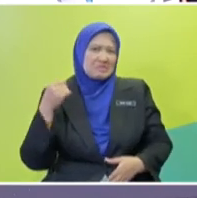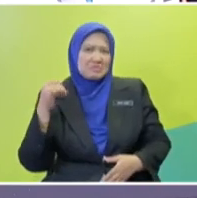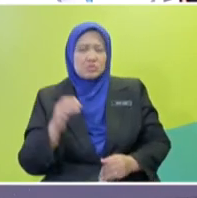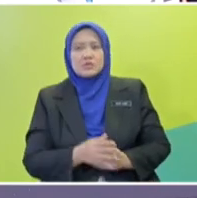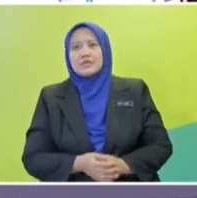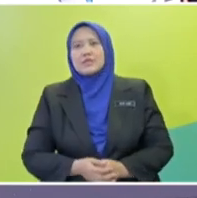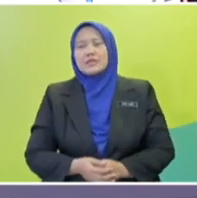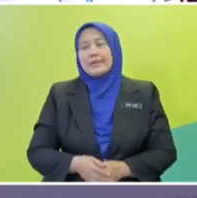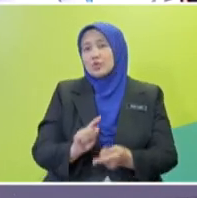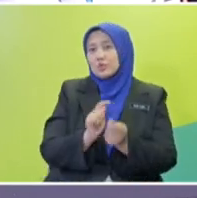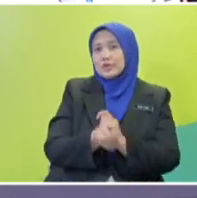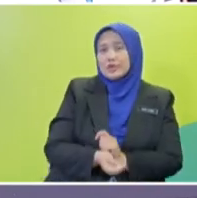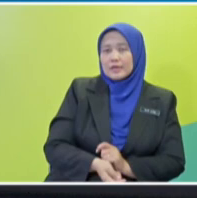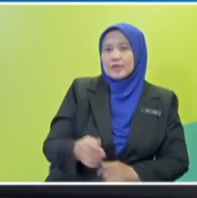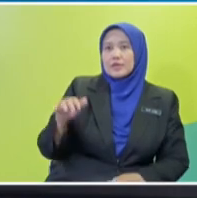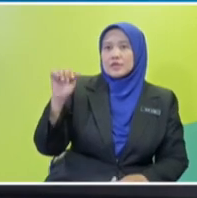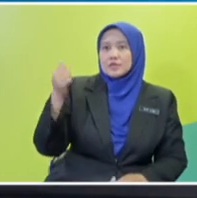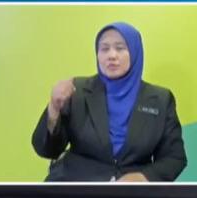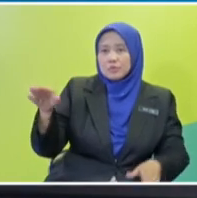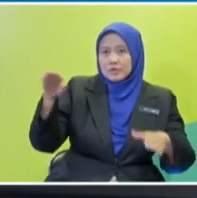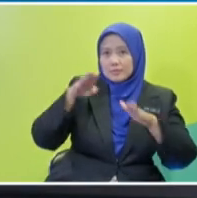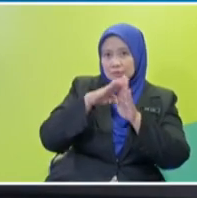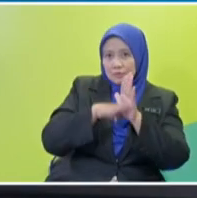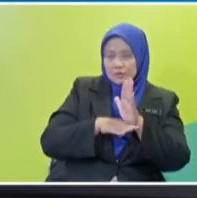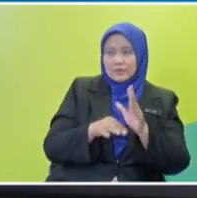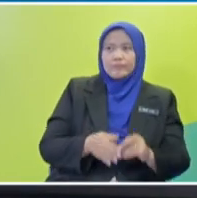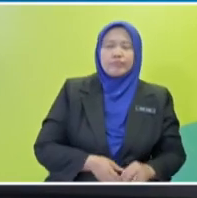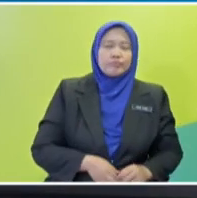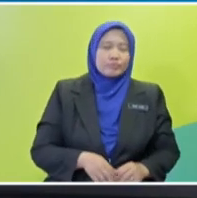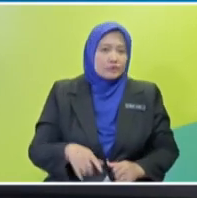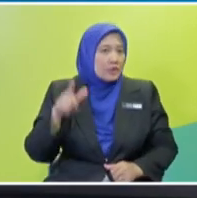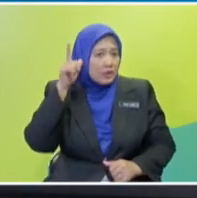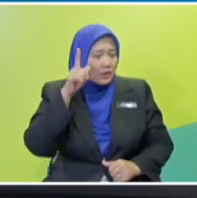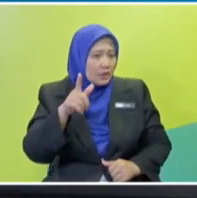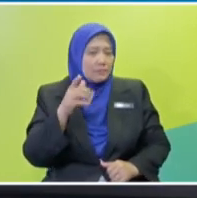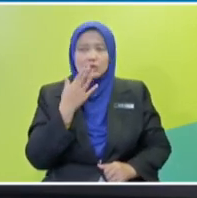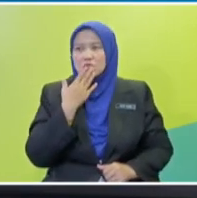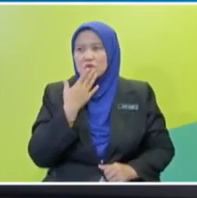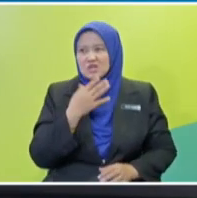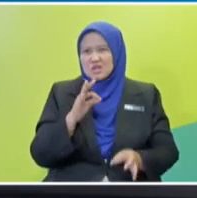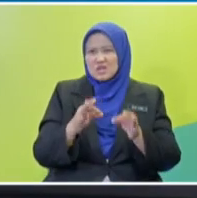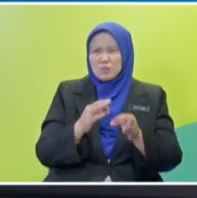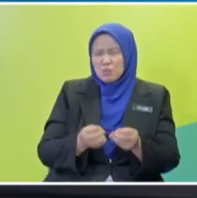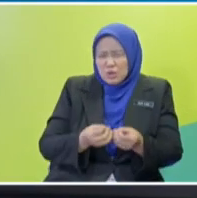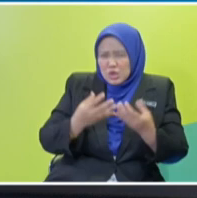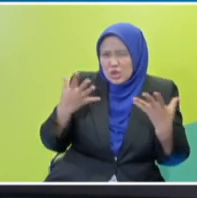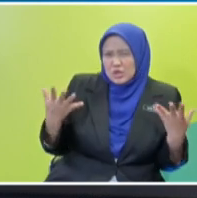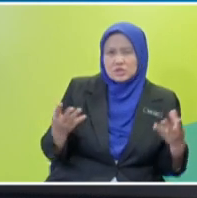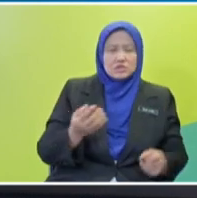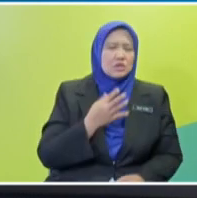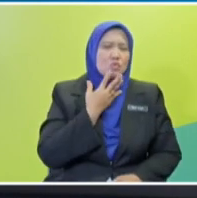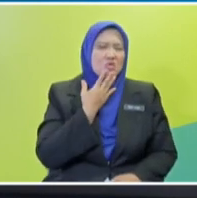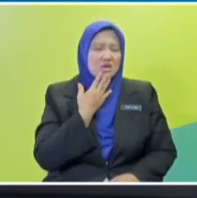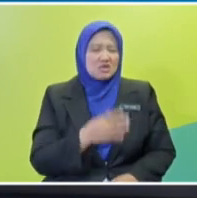terakhir penggunaan Wanda yang terlalu banyak pun dia akan jadi serabutlah kita punya hasil Oke jadi tak menarik